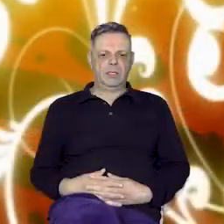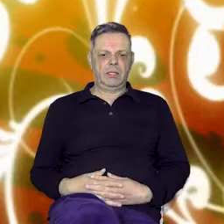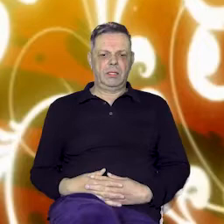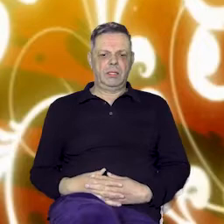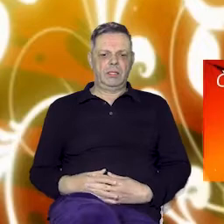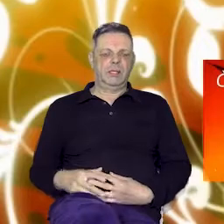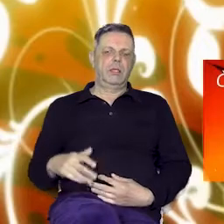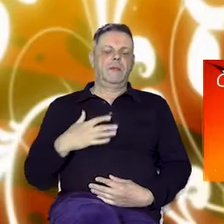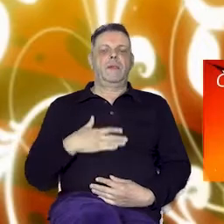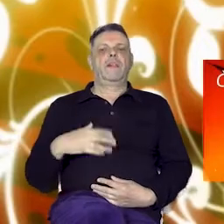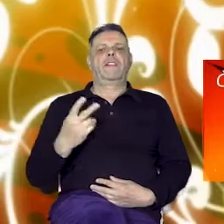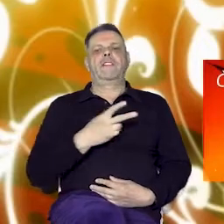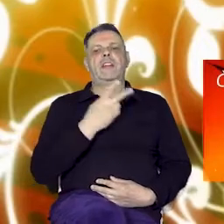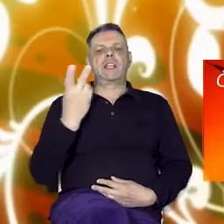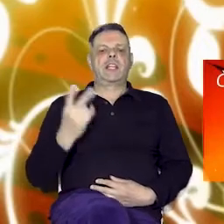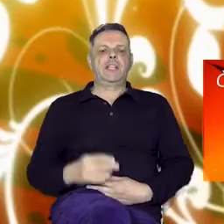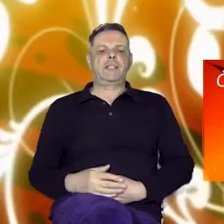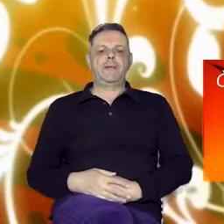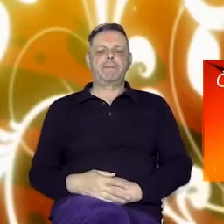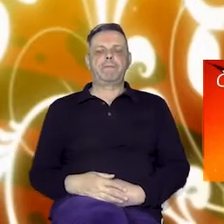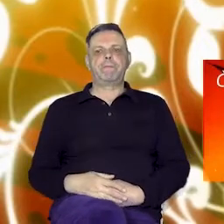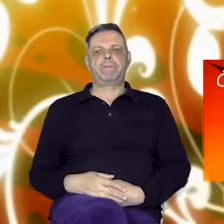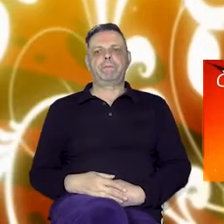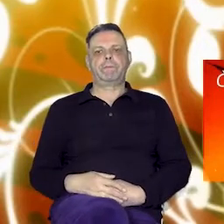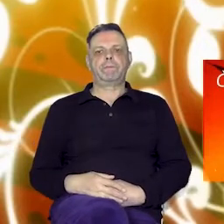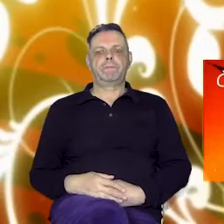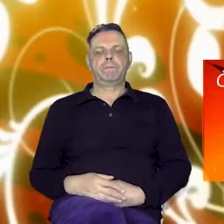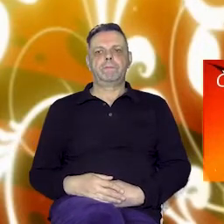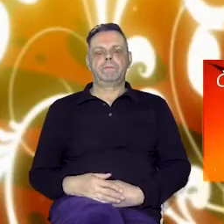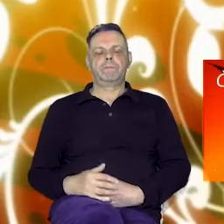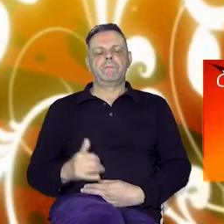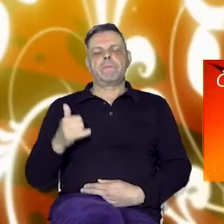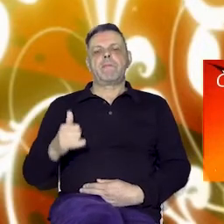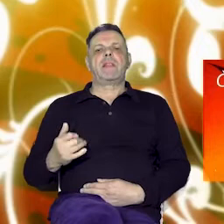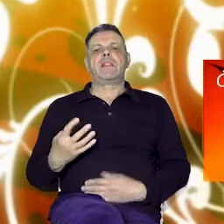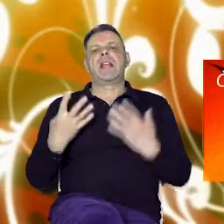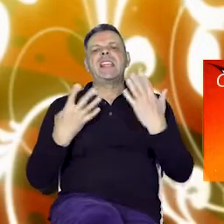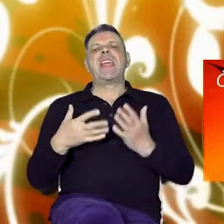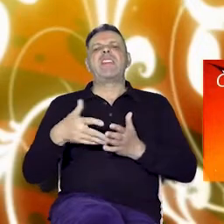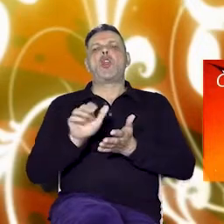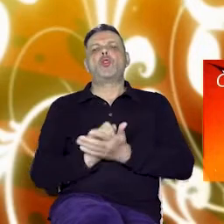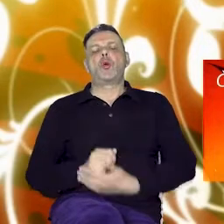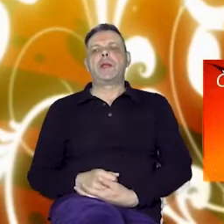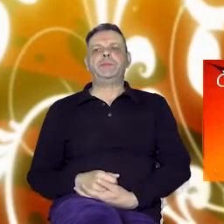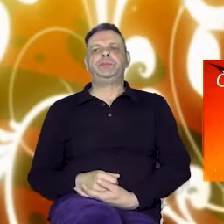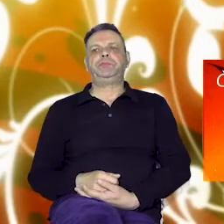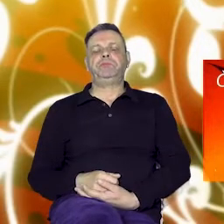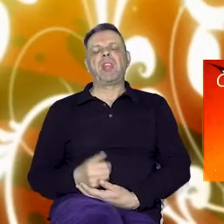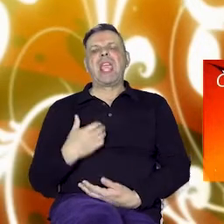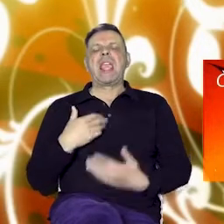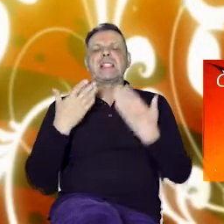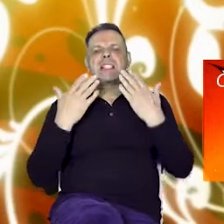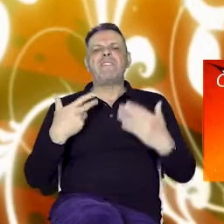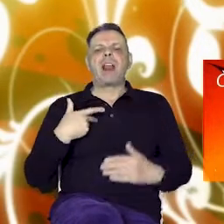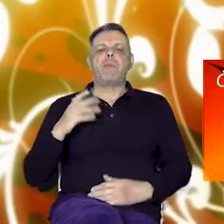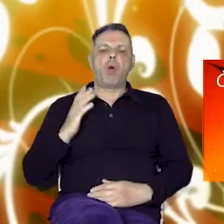Poštovane gledateljice i poštovani gledatelji, danas je 9. ožujak i ja sam jako zahvalna mojoj gošći,